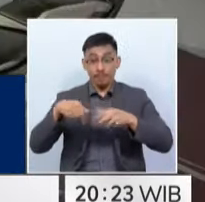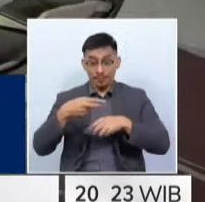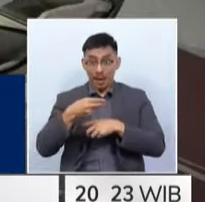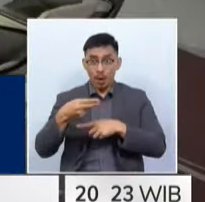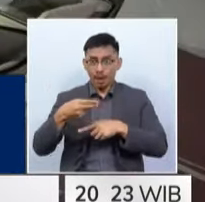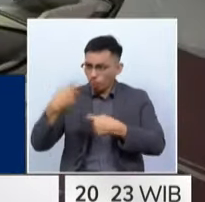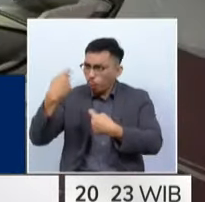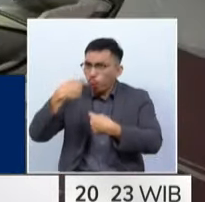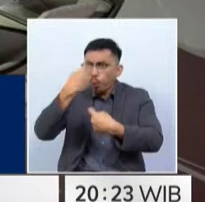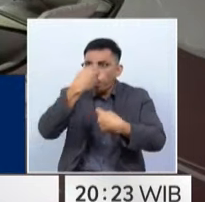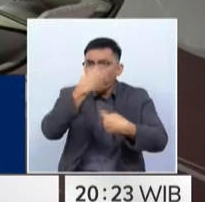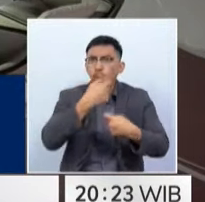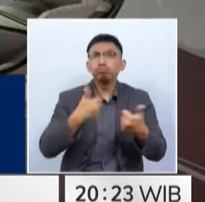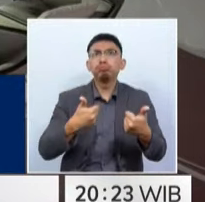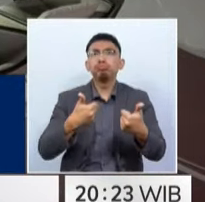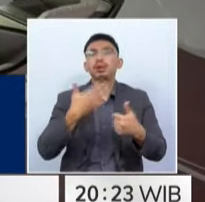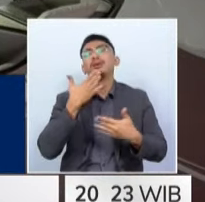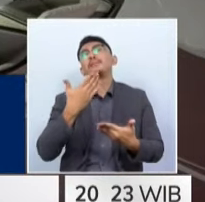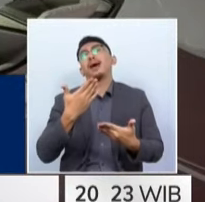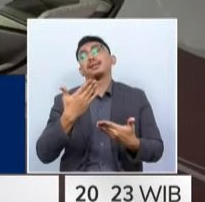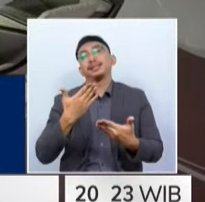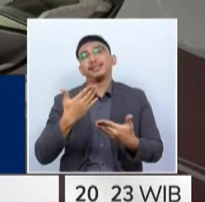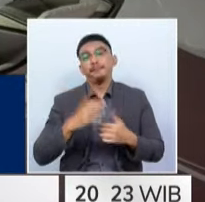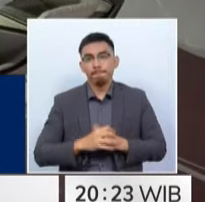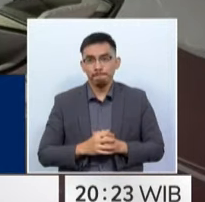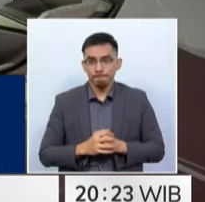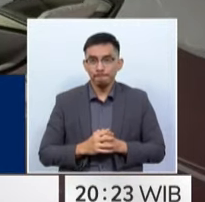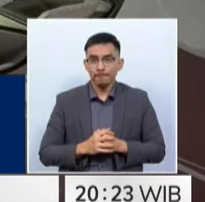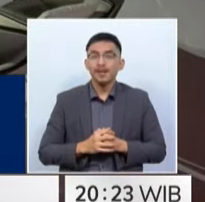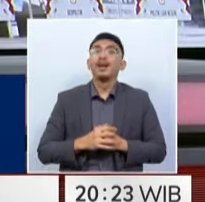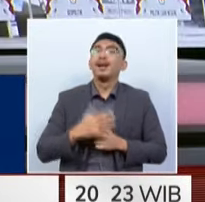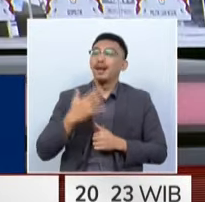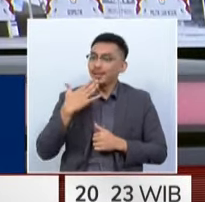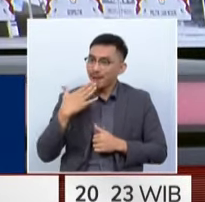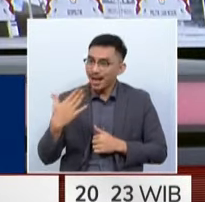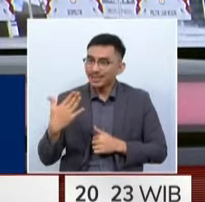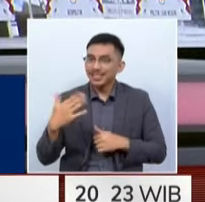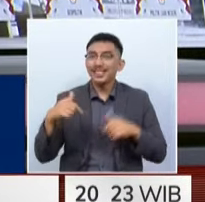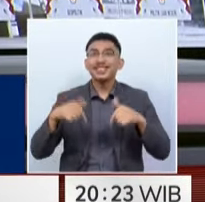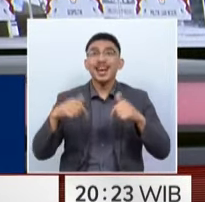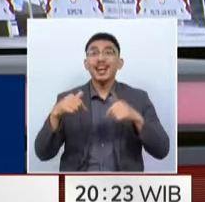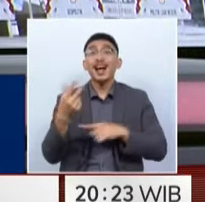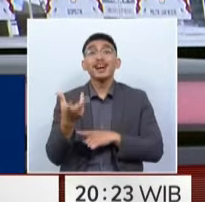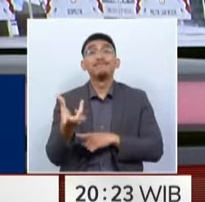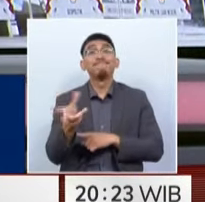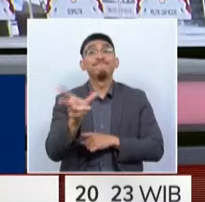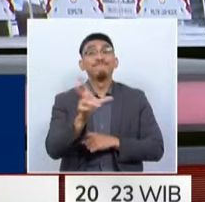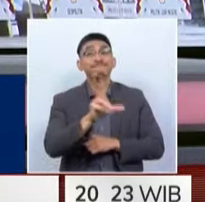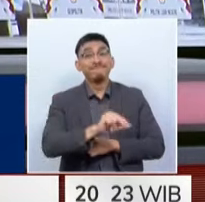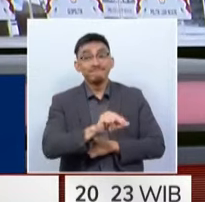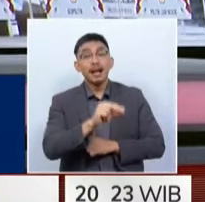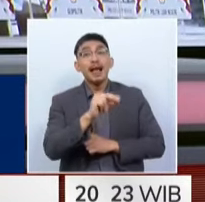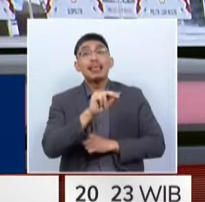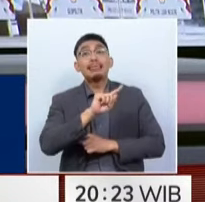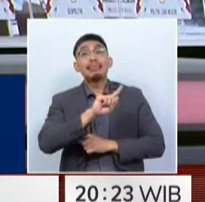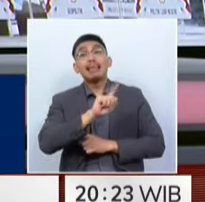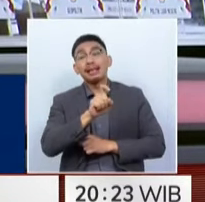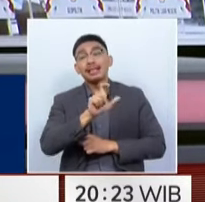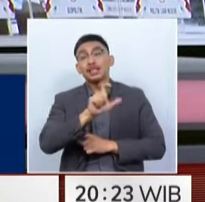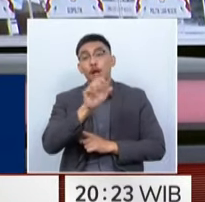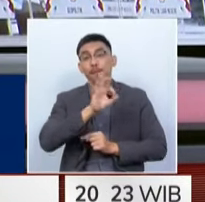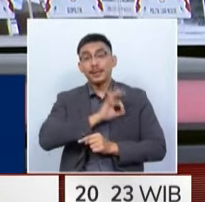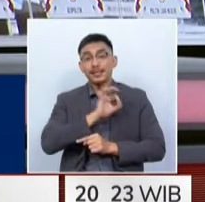terima kasih baik kita beralih ke pertanyaan untuk calon Presiden nomor urut 3 Bapak Ganjar